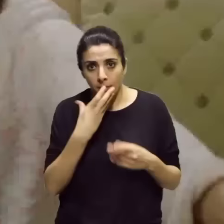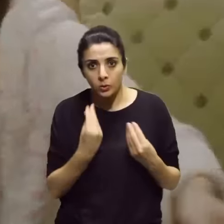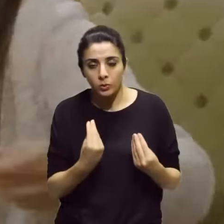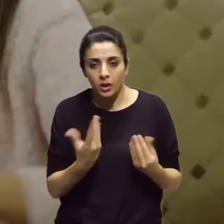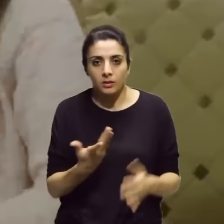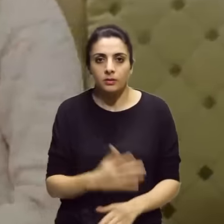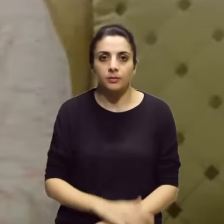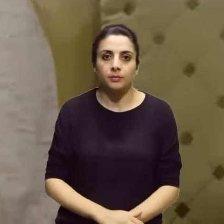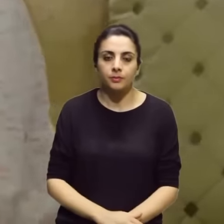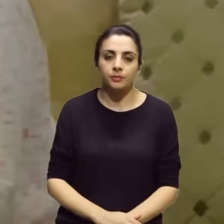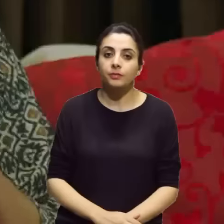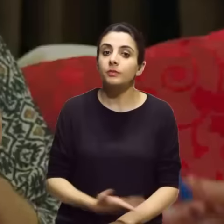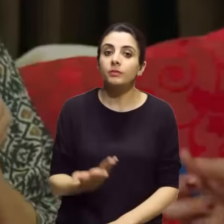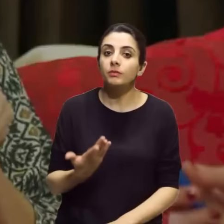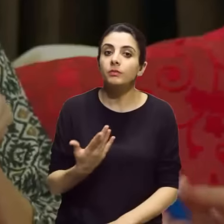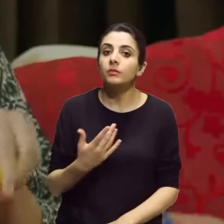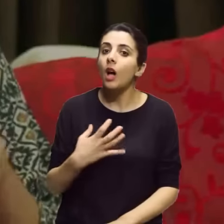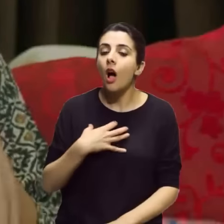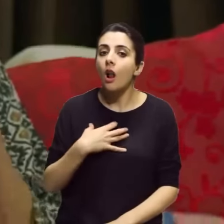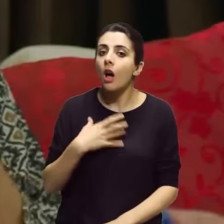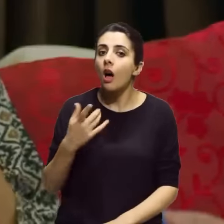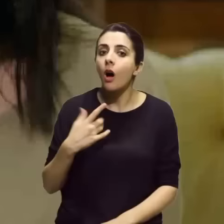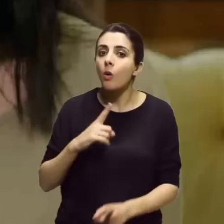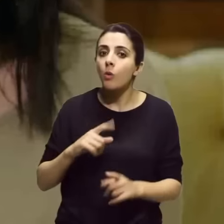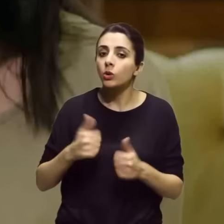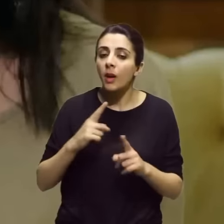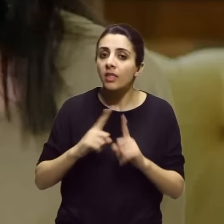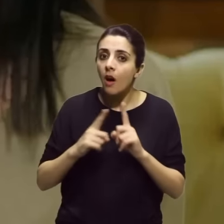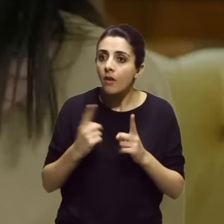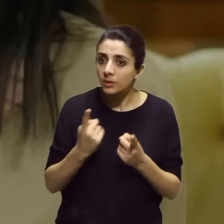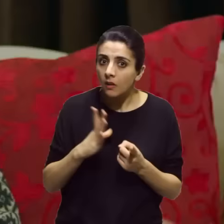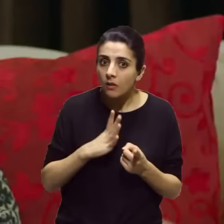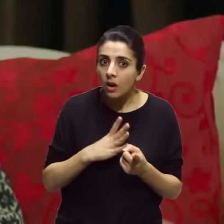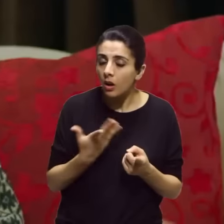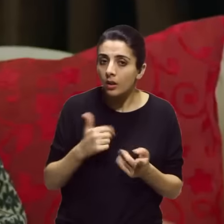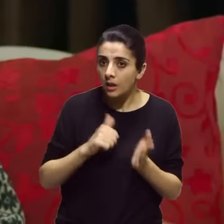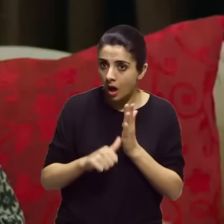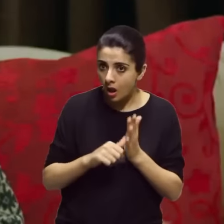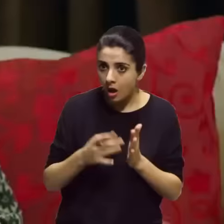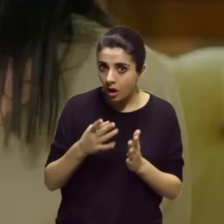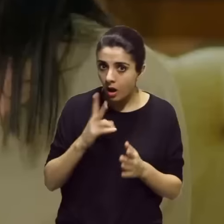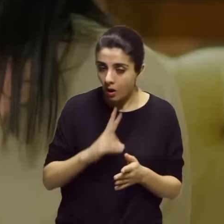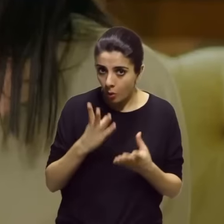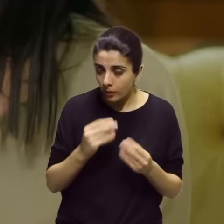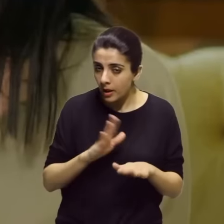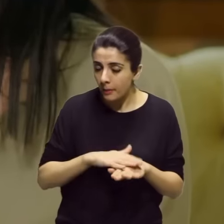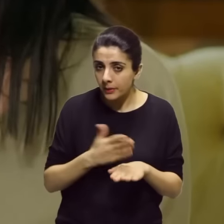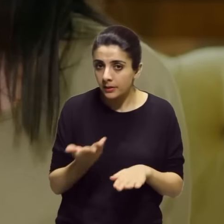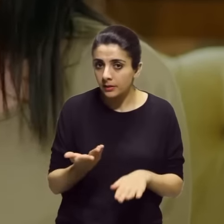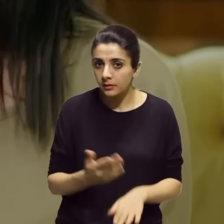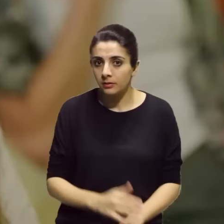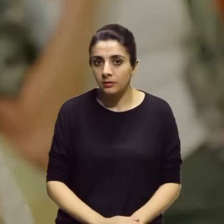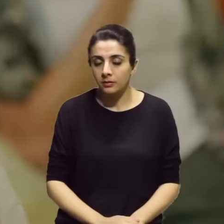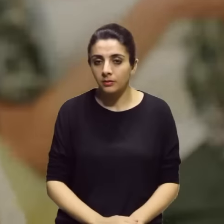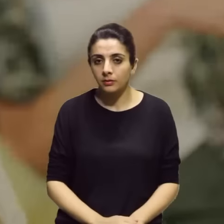ha. Dağla, sen ne yaptın? Boşanma davasıyla ilgili bir gelişme var mı? Gün falan aldın mı? Öyle bir şey. Ne yaptın? Ayşen